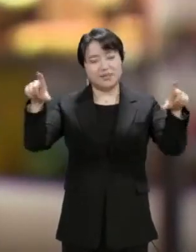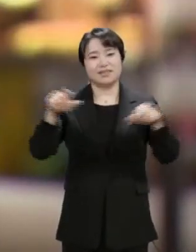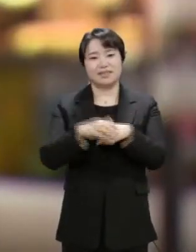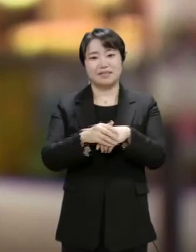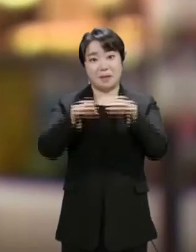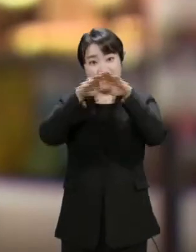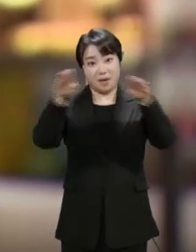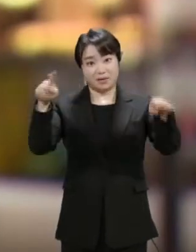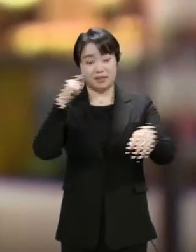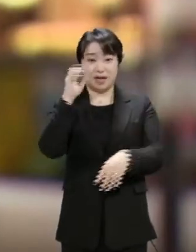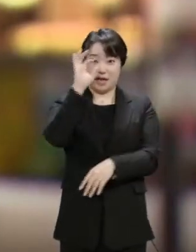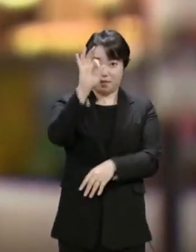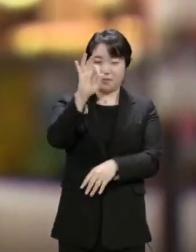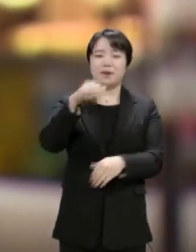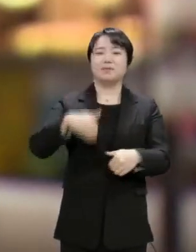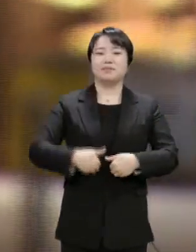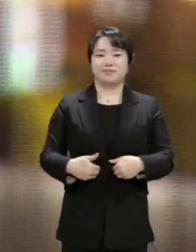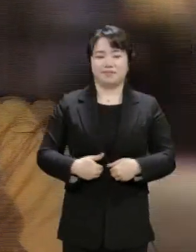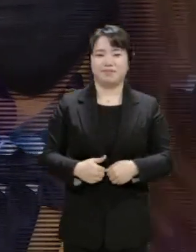사람을 봐야 될 것 같아요.